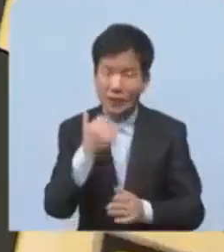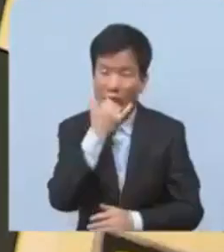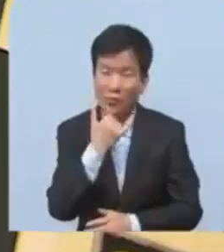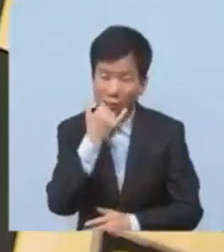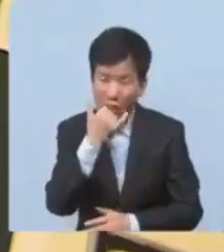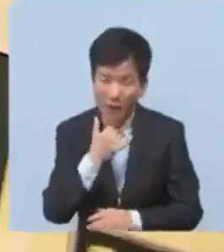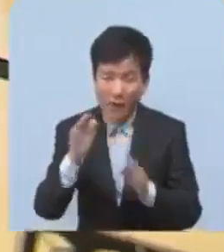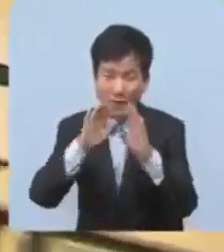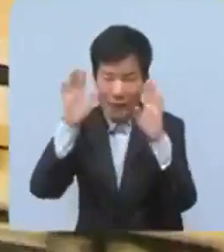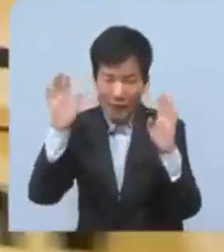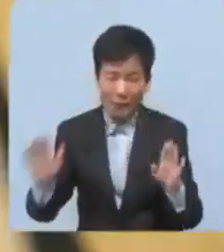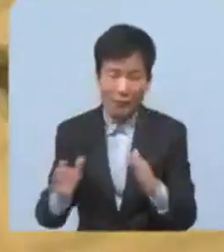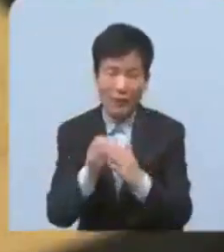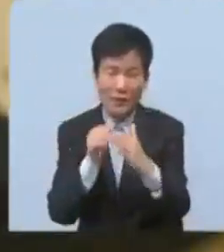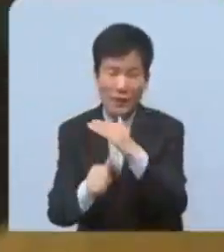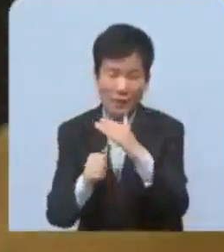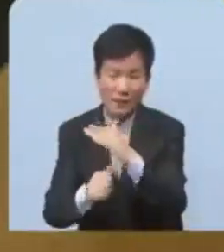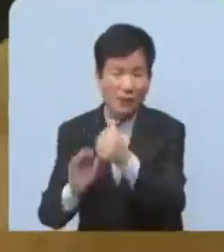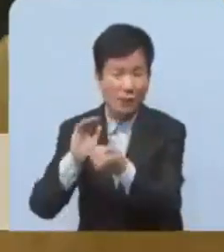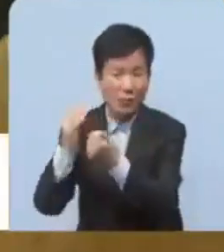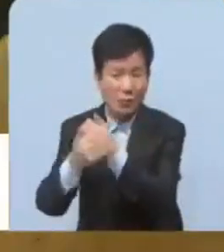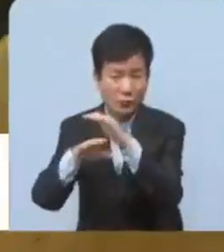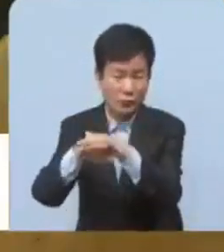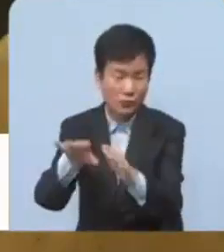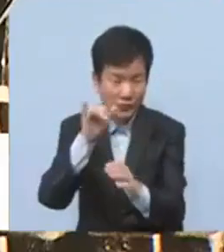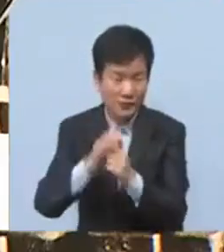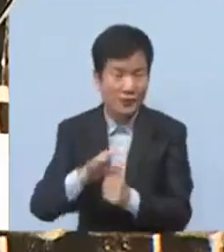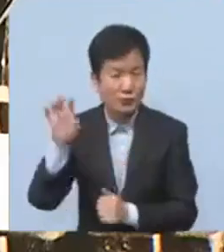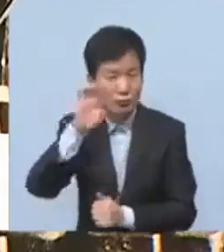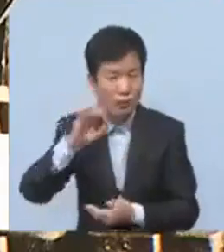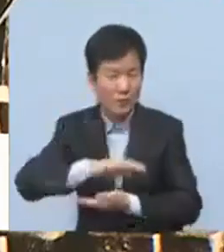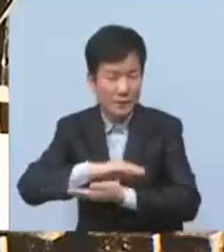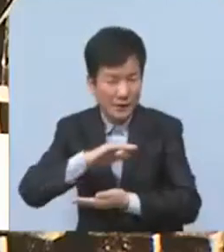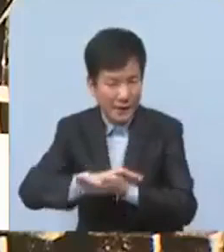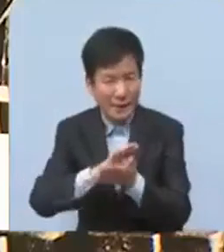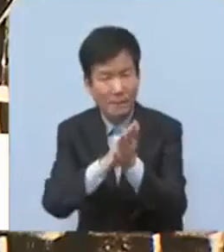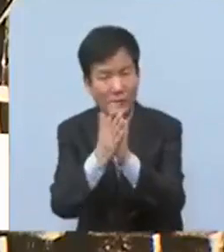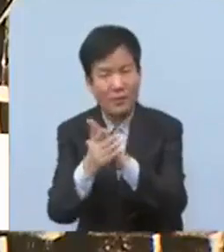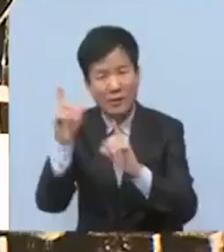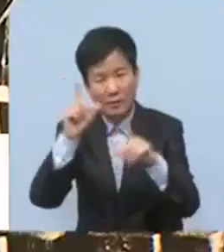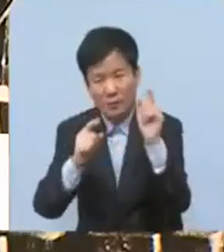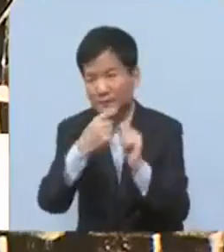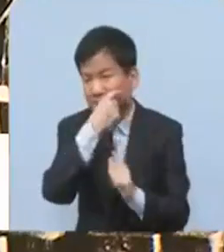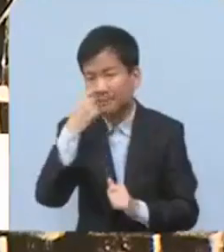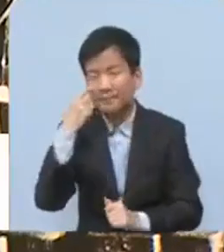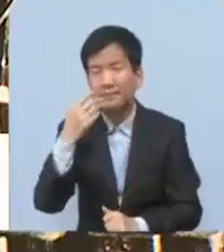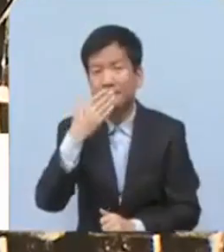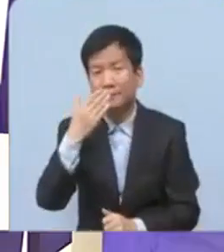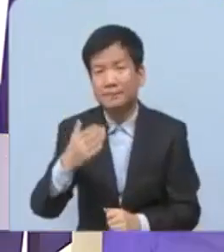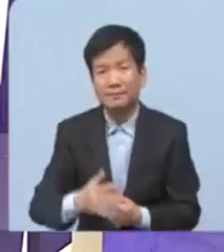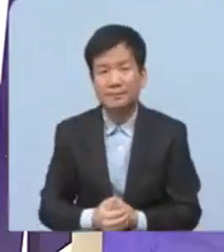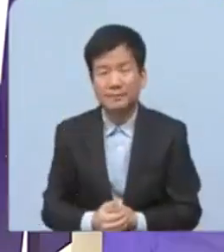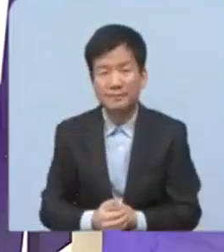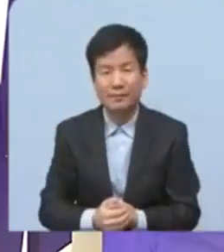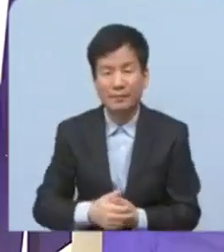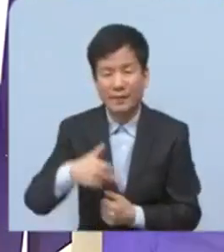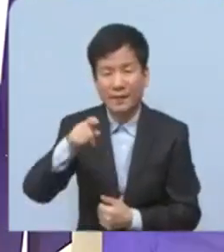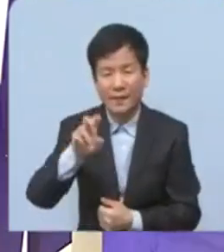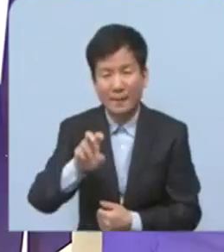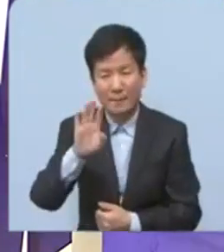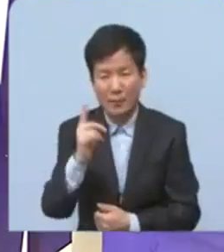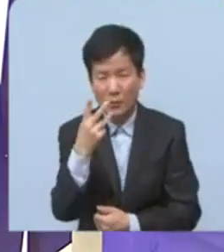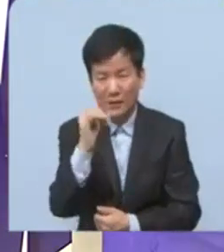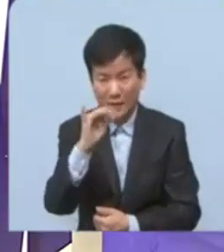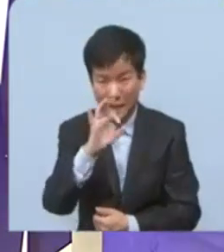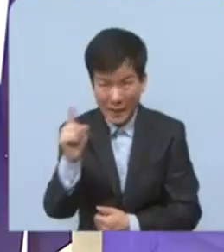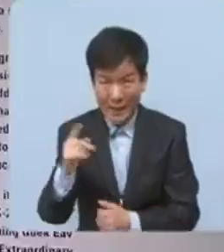클링 스포어 박물관 의 대표 소장품이 전시되어 유럽 근현대 인쇄술의 변천사를 한눈에 볼 수 있습니다 캄보디아 tool 슬랭